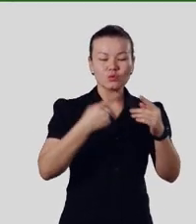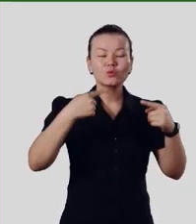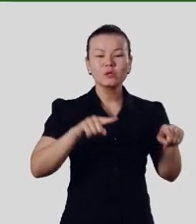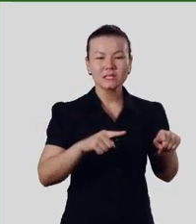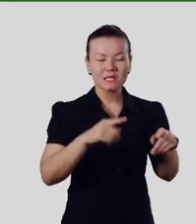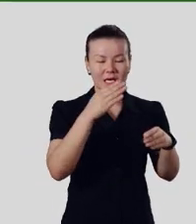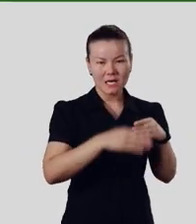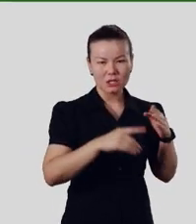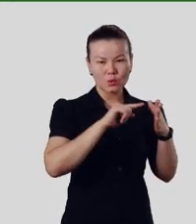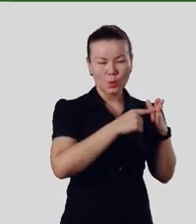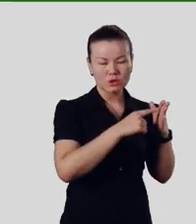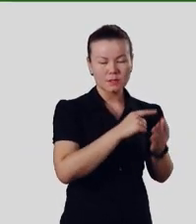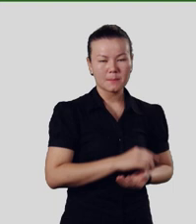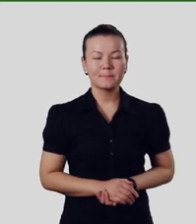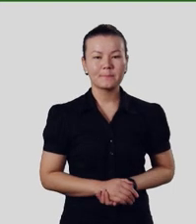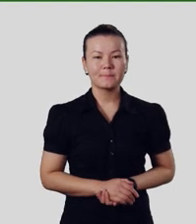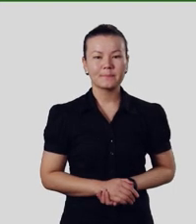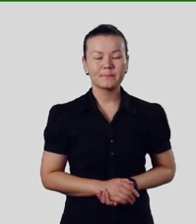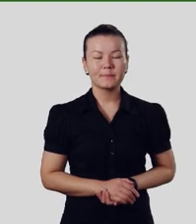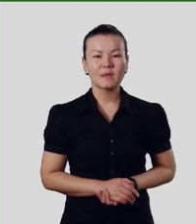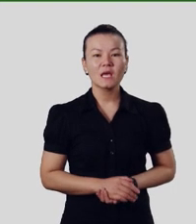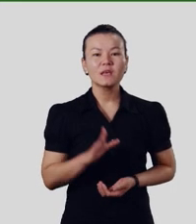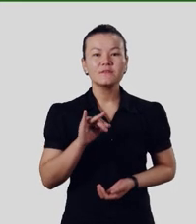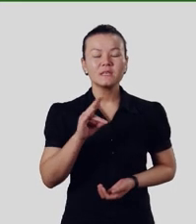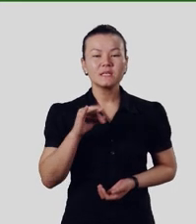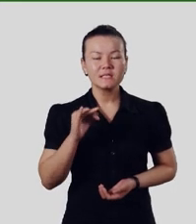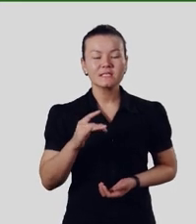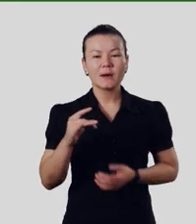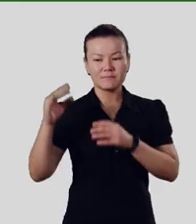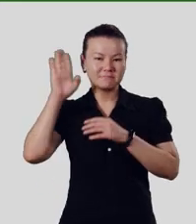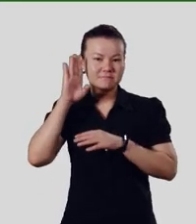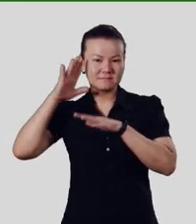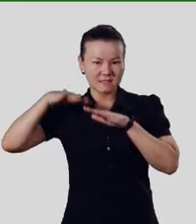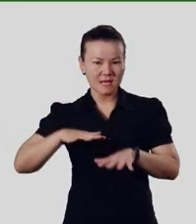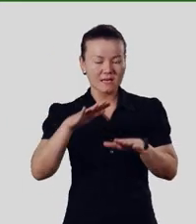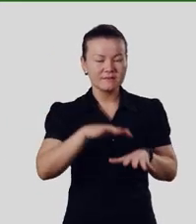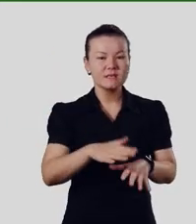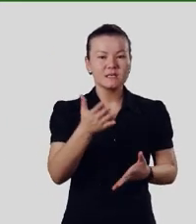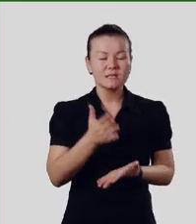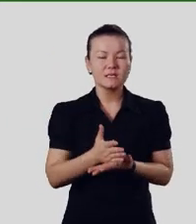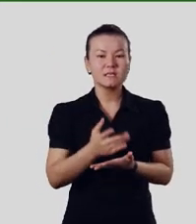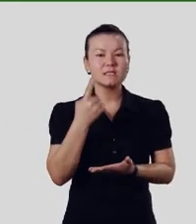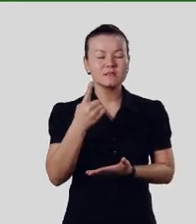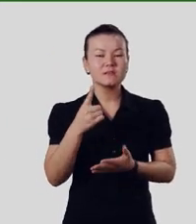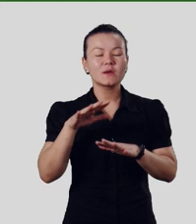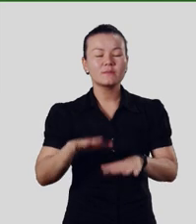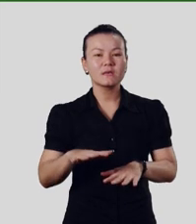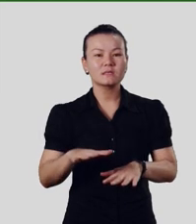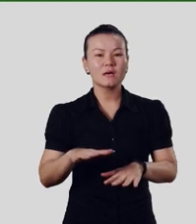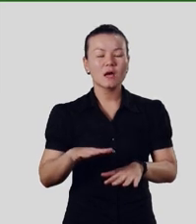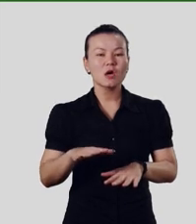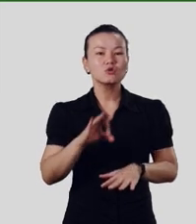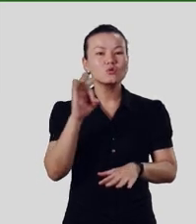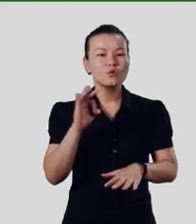других крайних точек. В Гвинейском заливе есть единственное место на земном шаре с